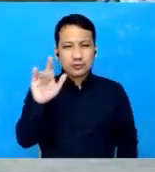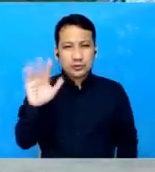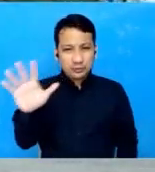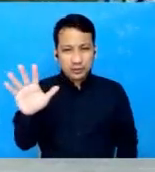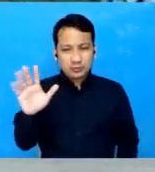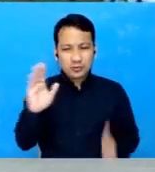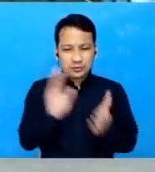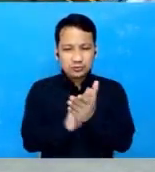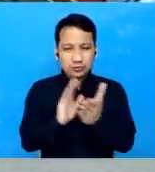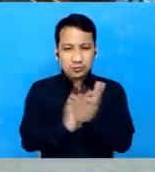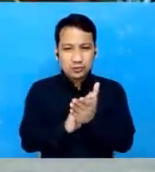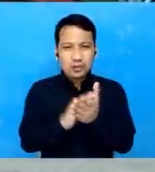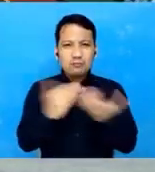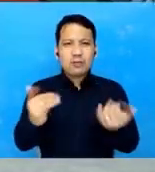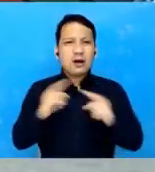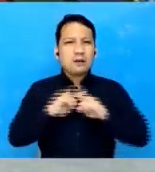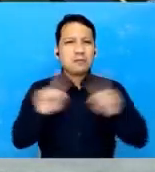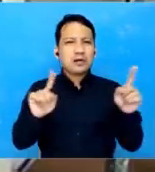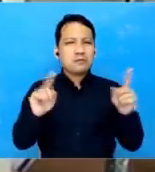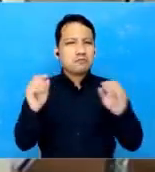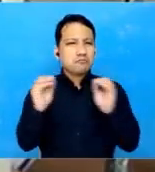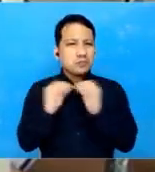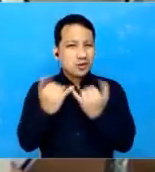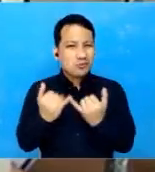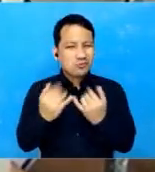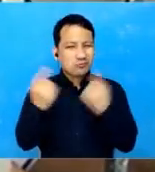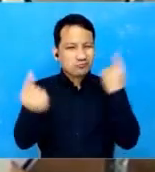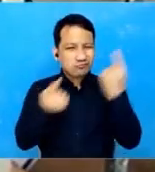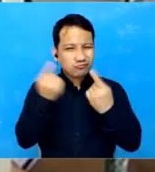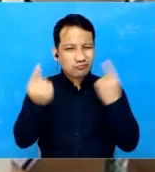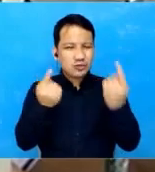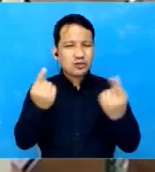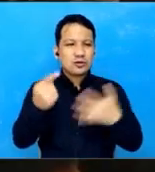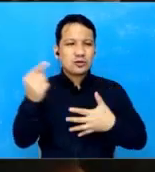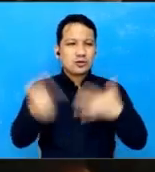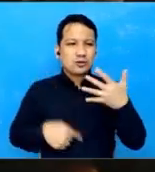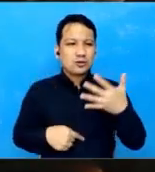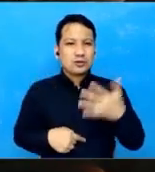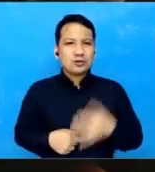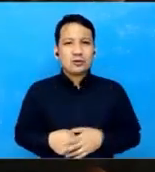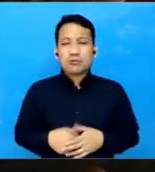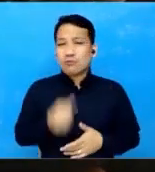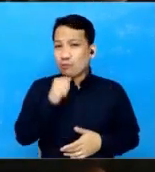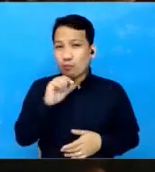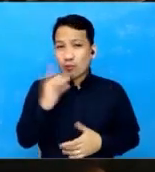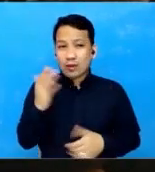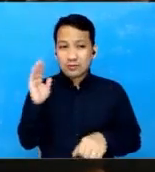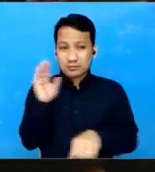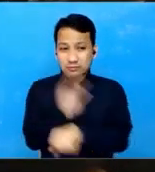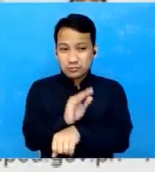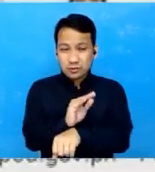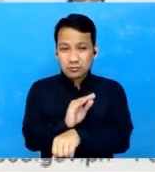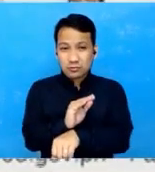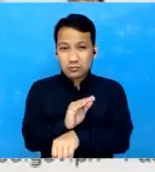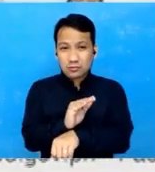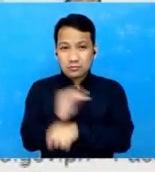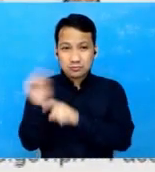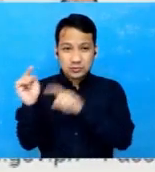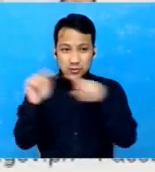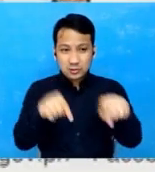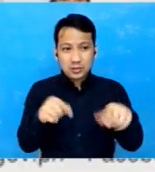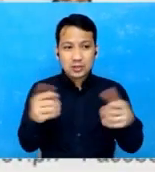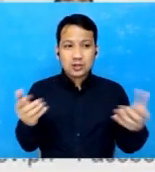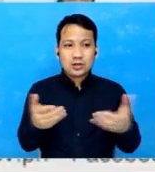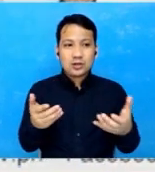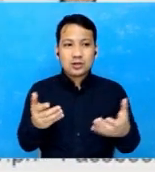marami pa rin daw dapat isaalang-alang. Walang sapilitan. Ito ay gaganapin lamang sa